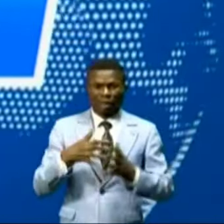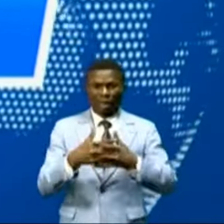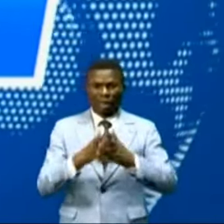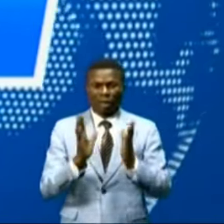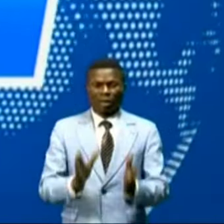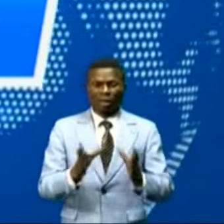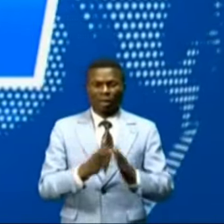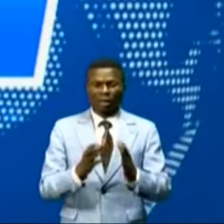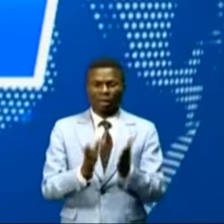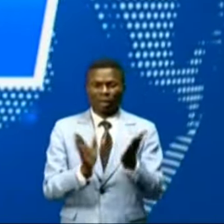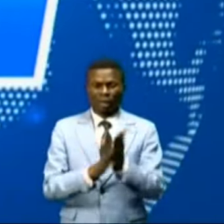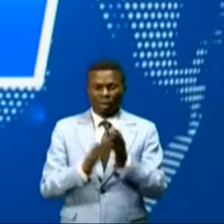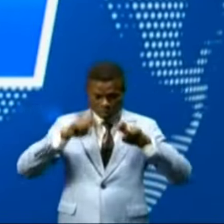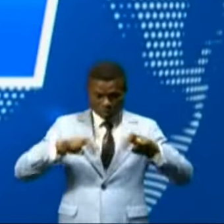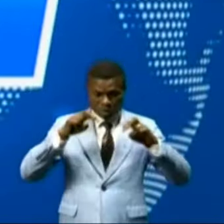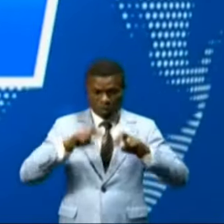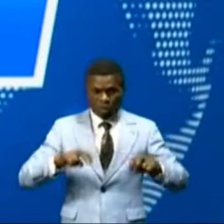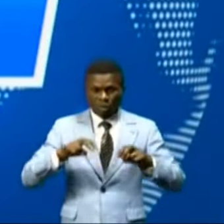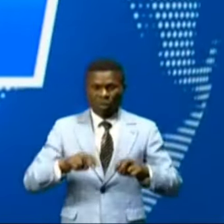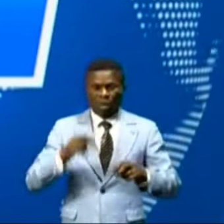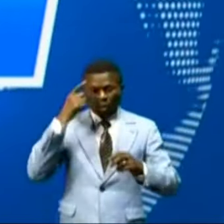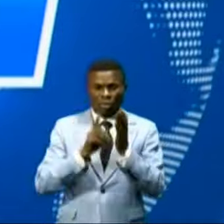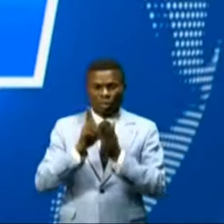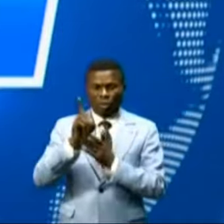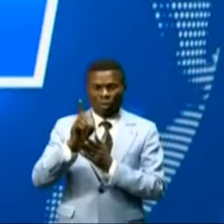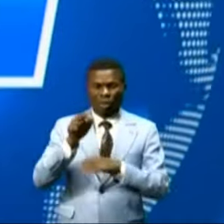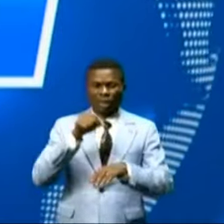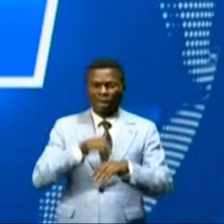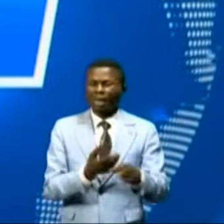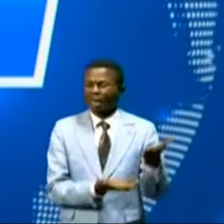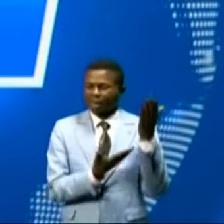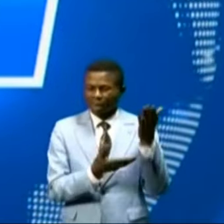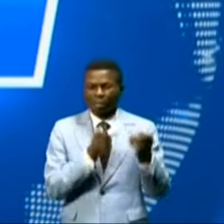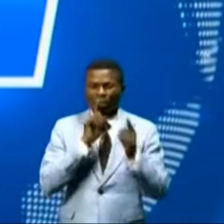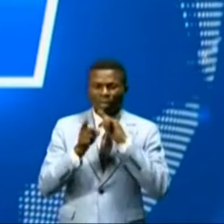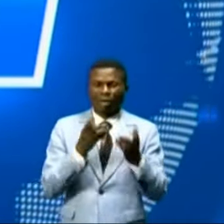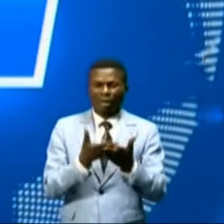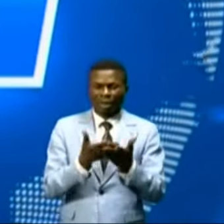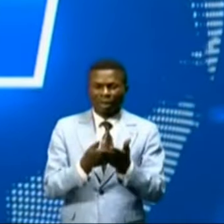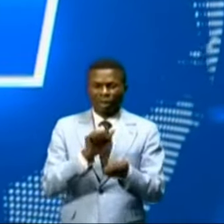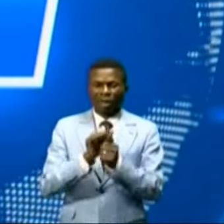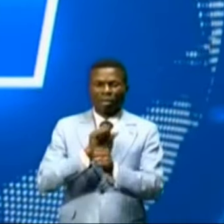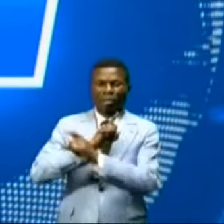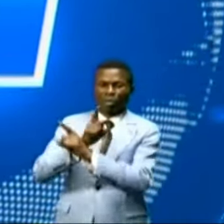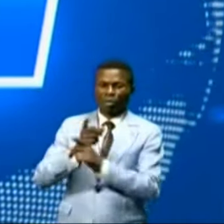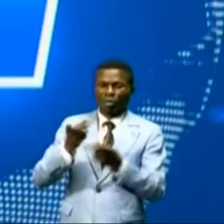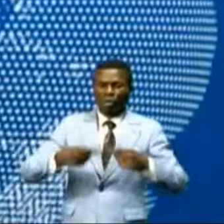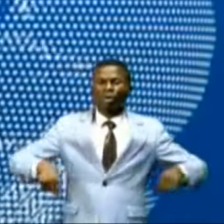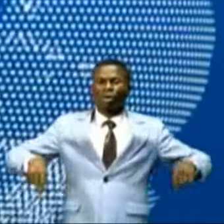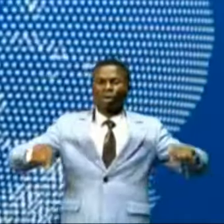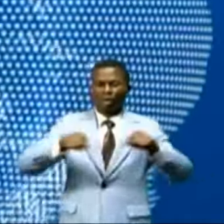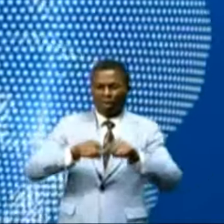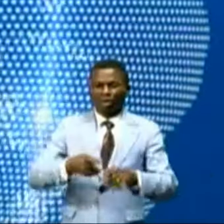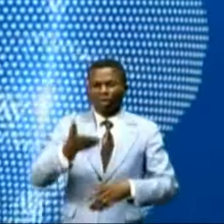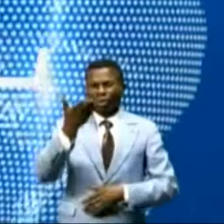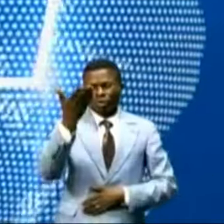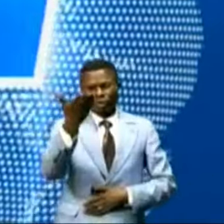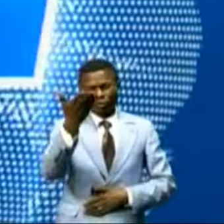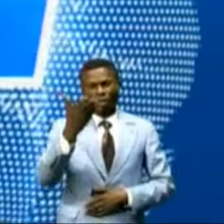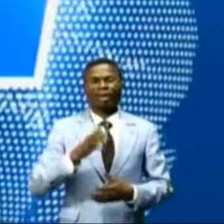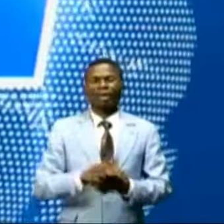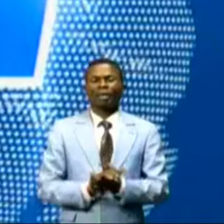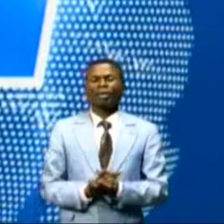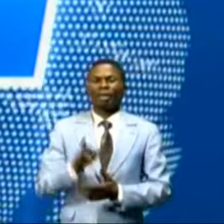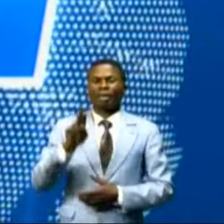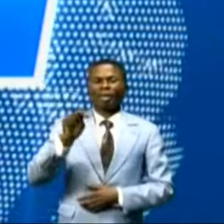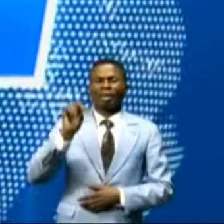avec l'Institut des recherches pour le développement, un moment fort d'échange sur la protection de l'environnement. Images et commentaires de nos confrères de la